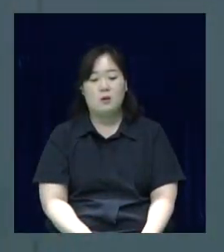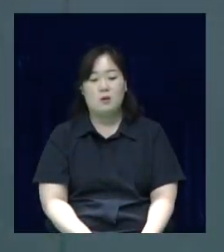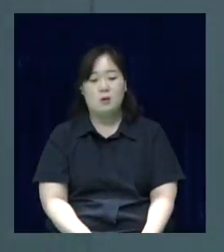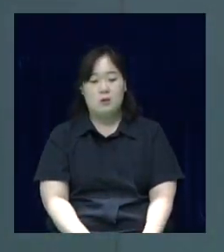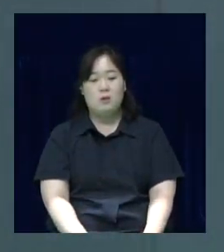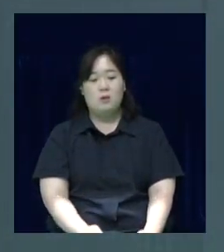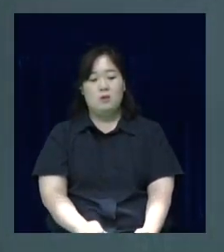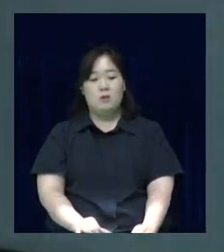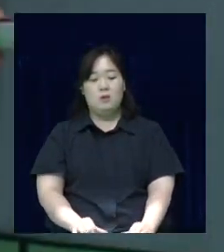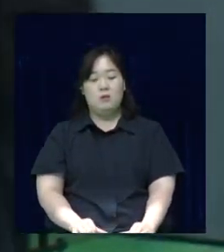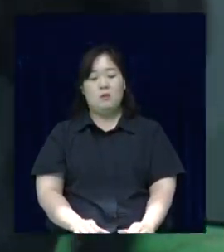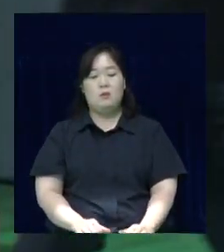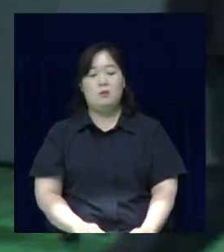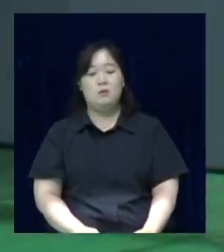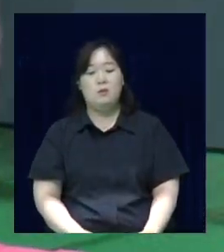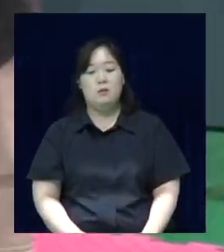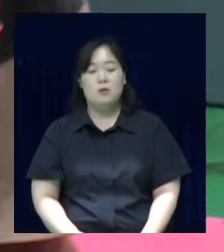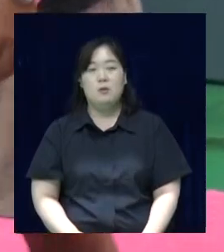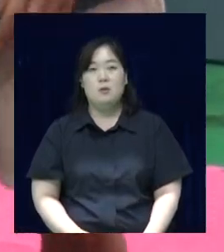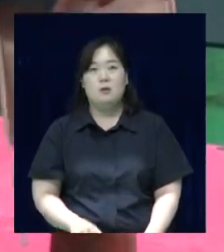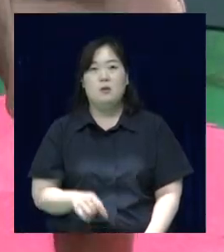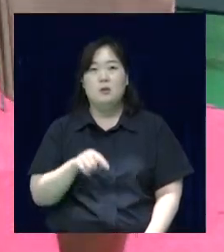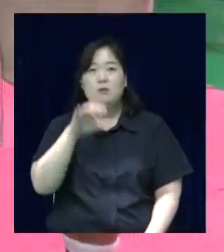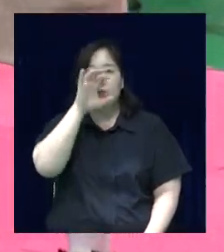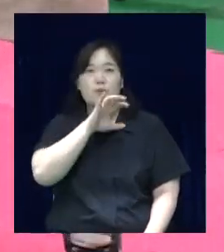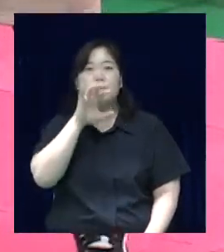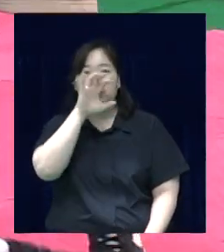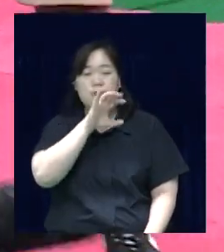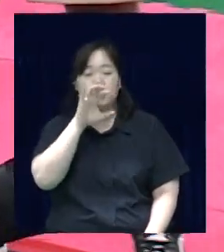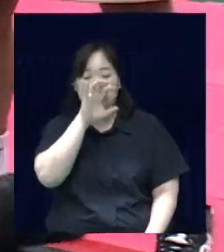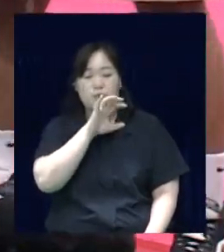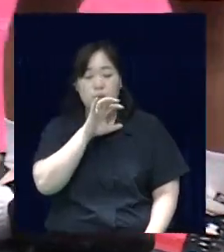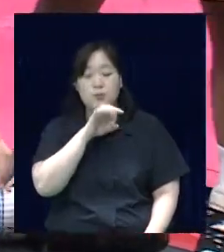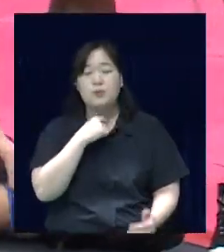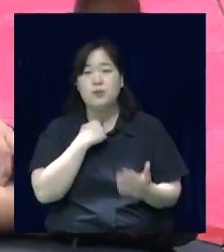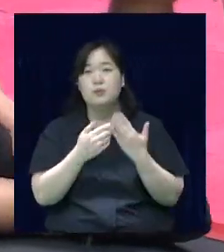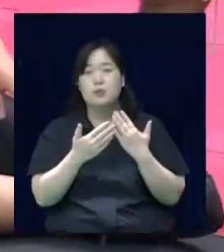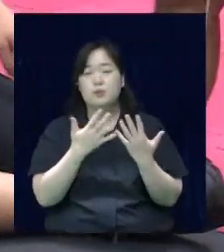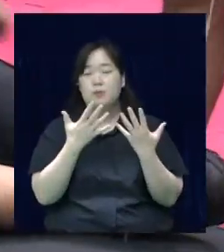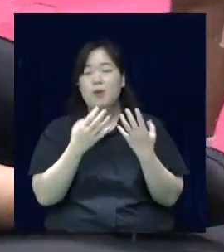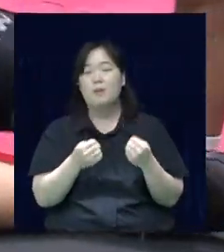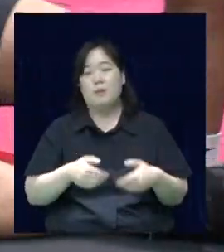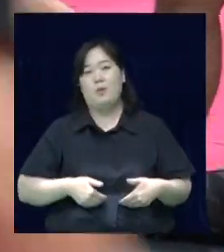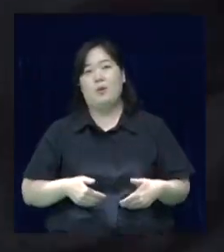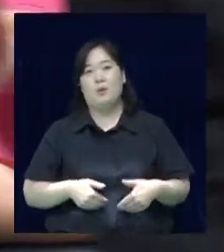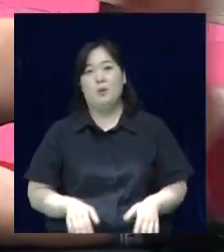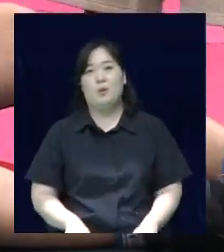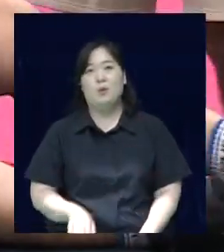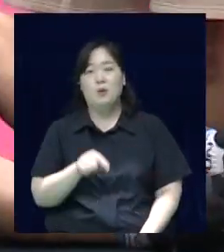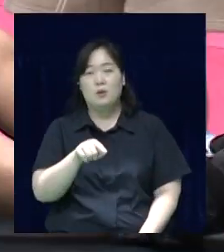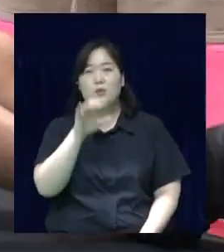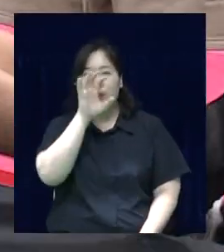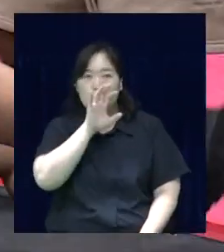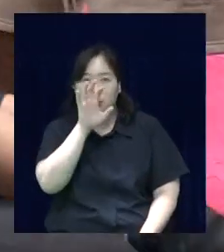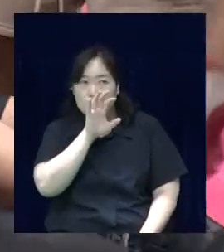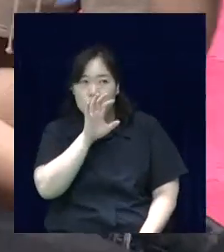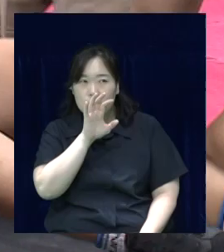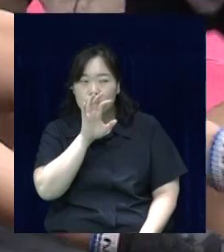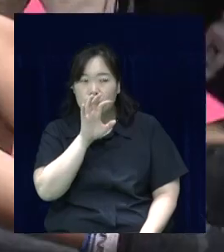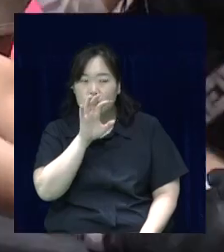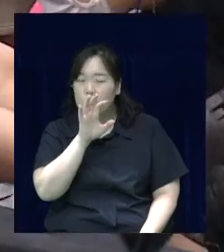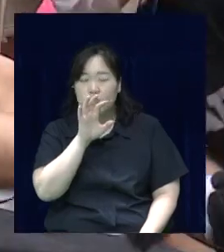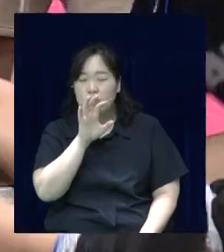아, 연습을. 그렇군요. 결국은 그게 훈련에서 녹아나오는 것이지 네. 현장에서 그게 단숨에 잘 되지 않습니다. 아하, 그렇군요.